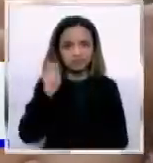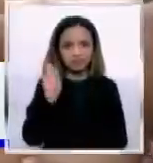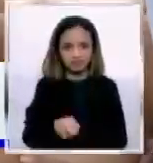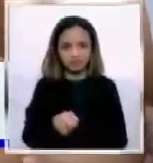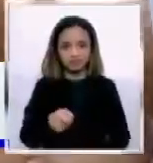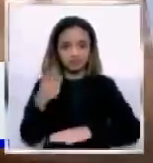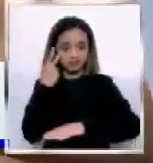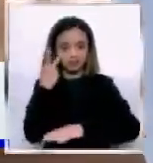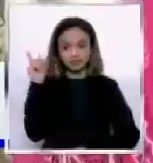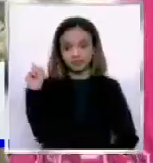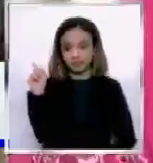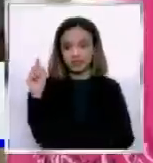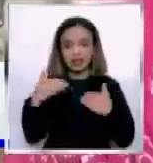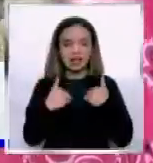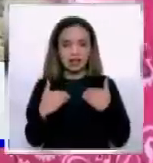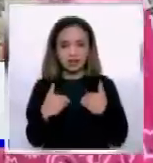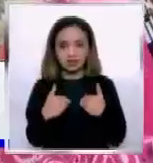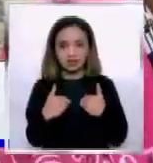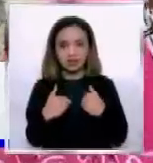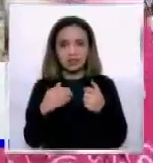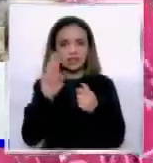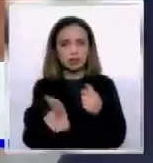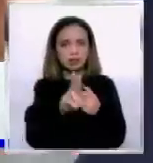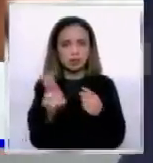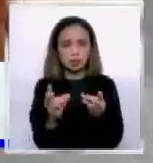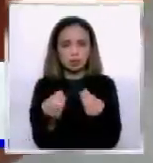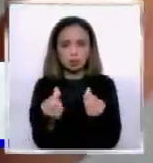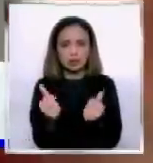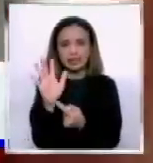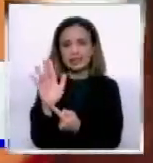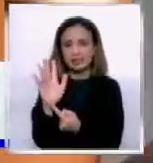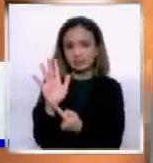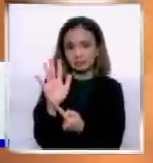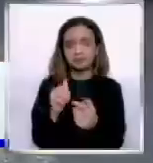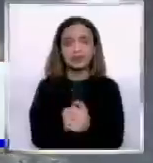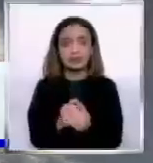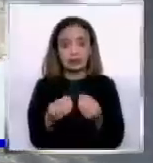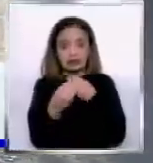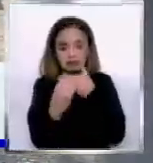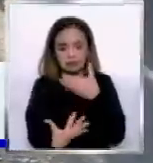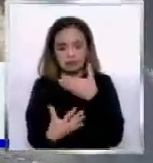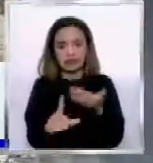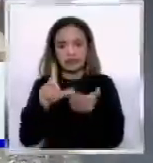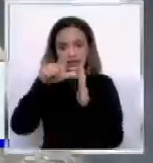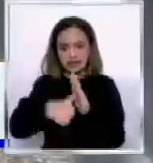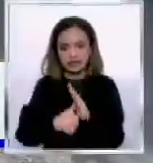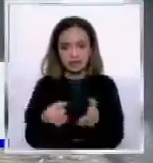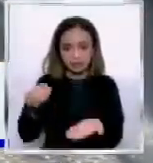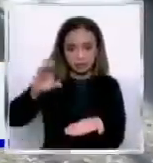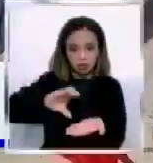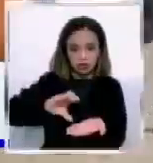na dinikitan ng bubog gamit ang tunaw na kandila. Pagtagas ng dugo, sabay lagay ng piring, diretso